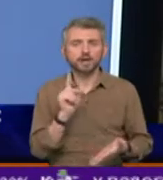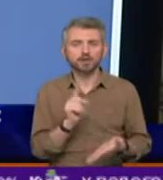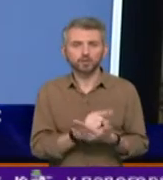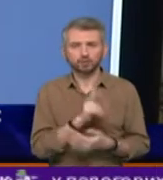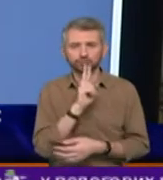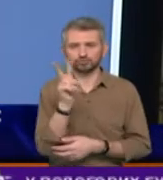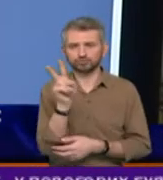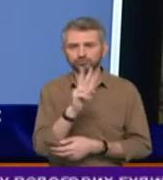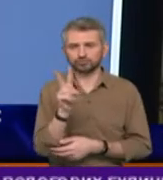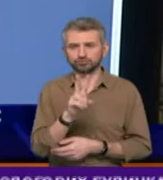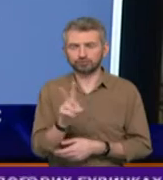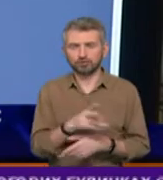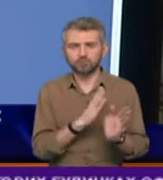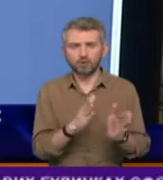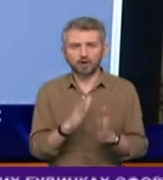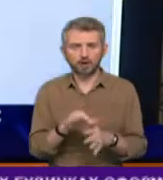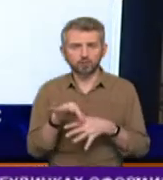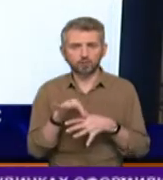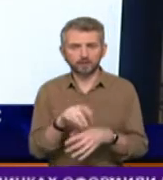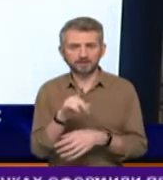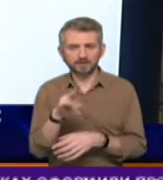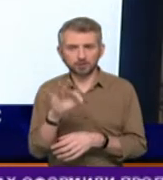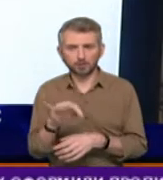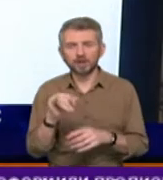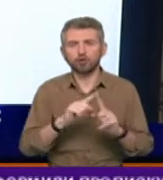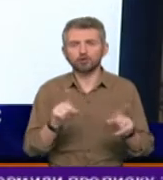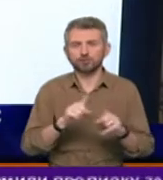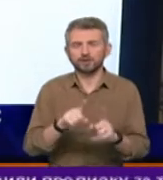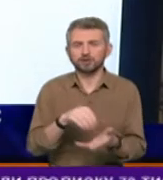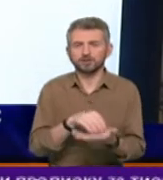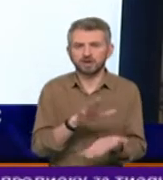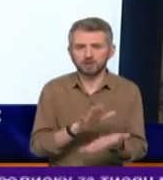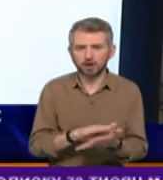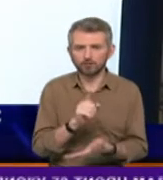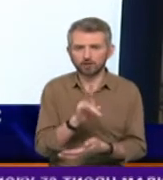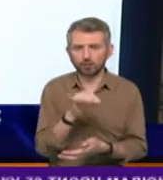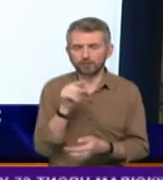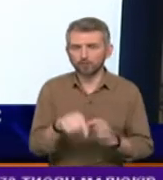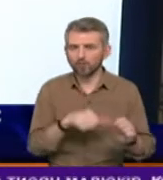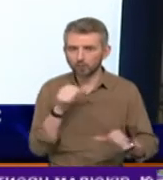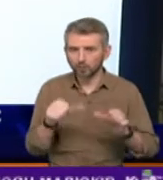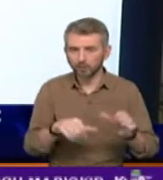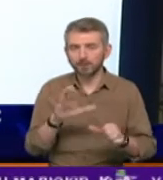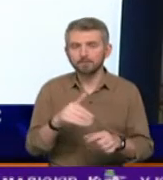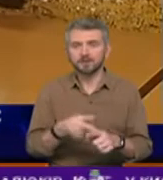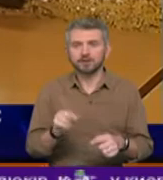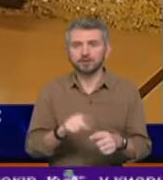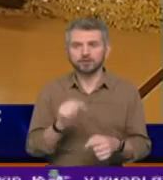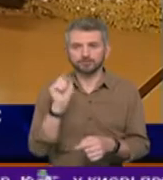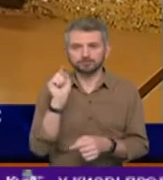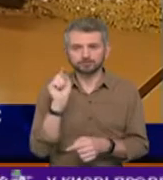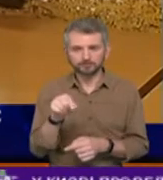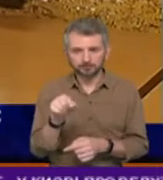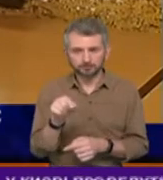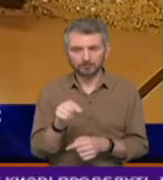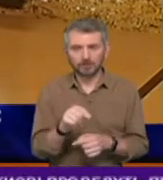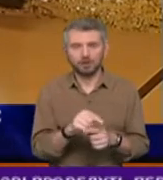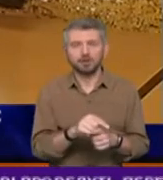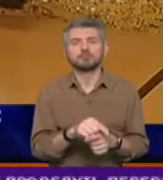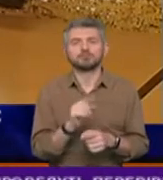освіти, які цього року не складають точно ЗНО. Тобто це не можуть бути випускники поточного року. Це за результати поки знайти